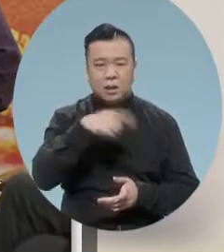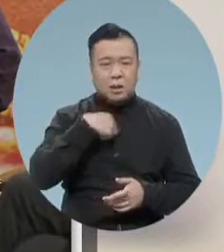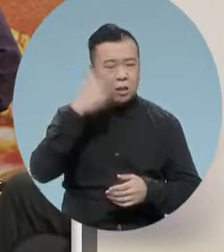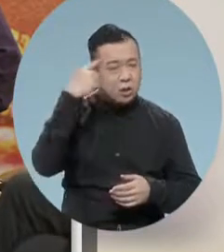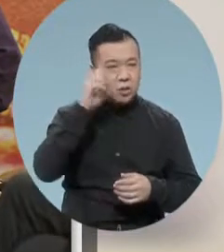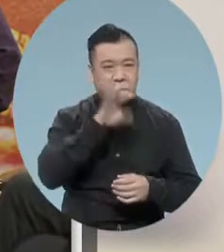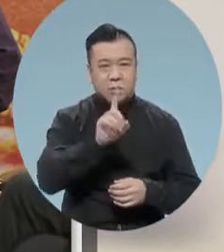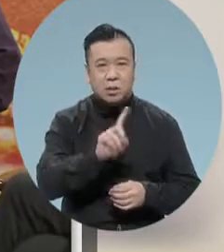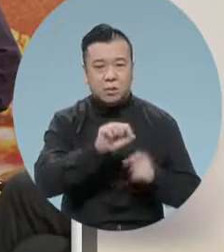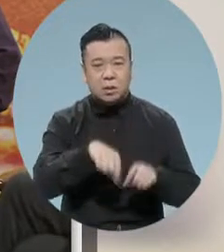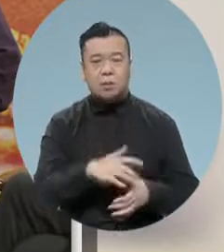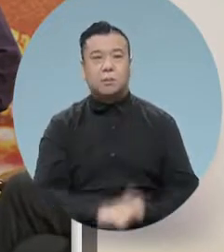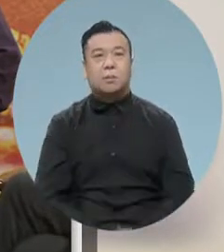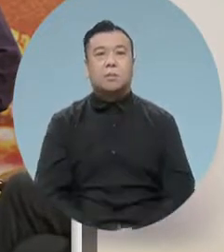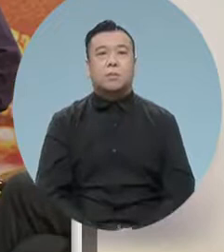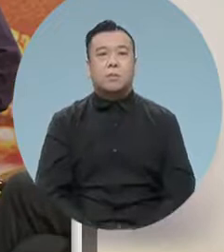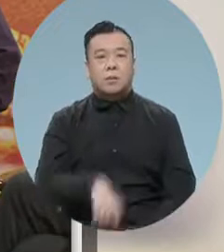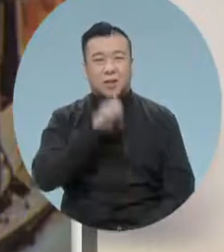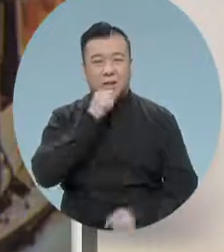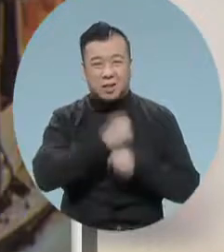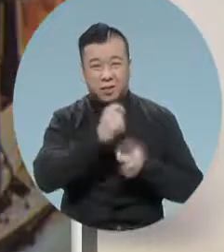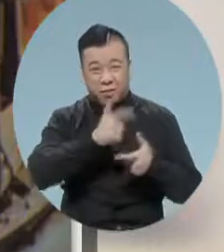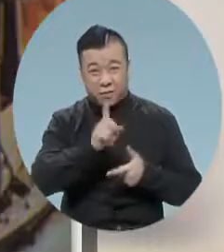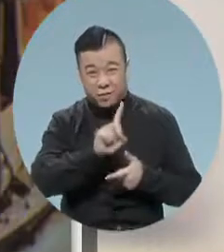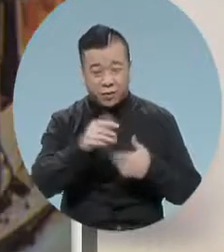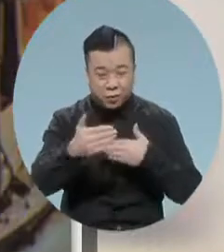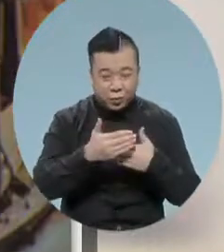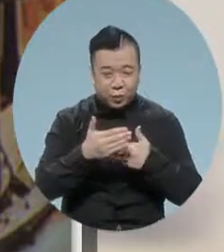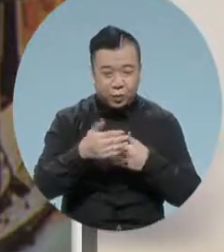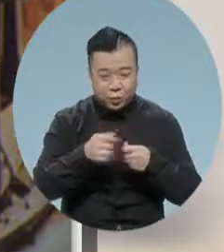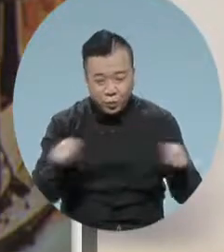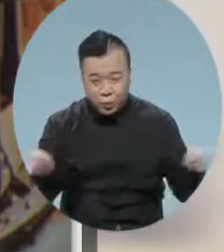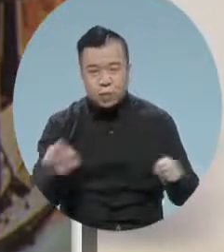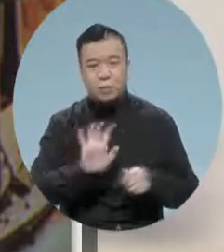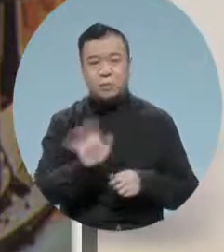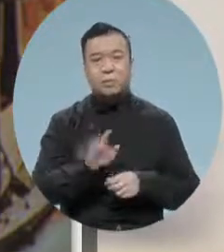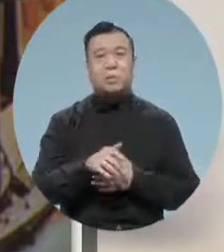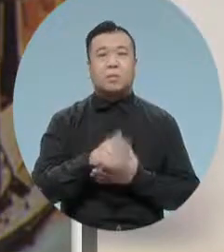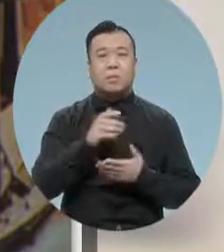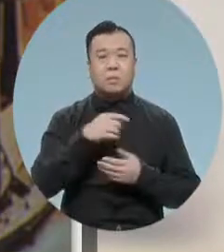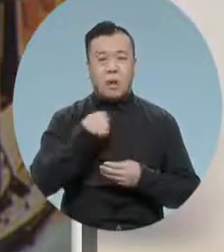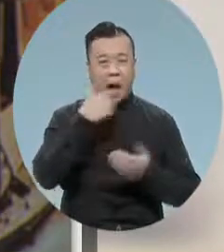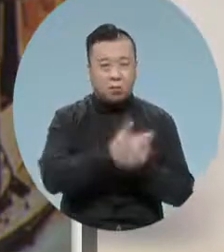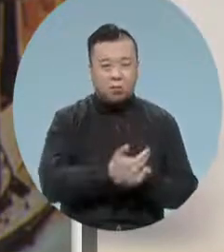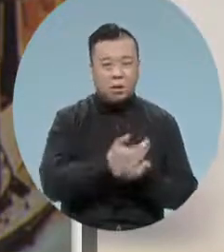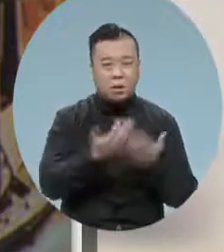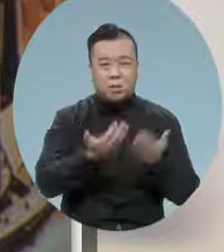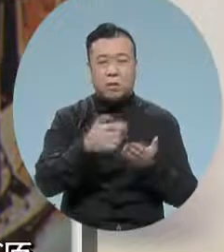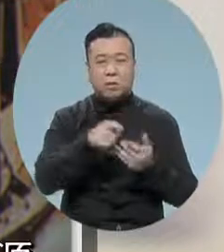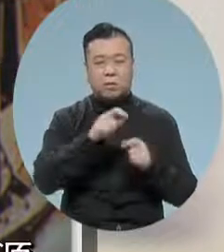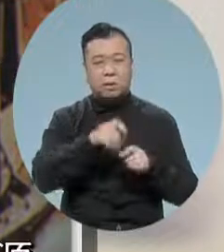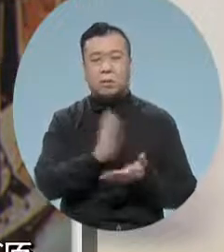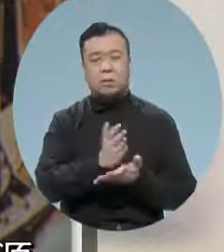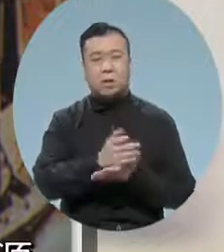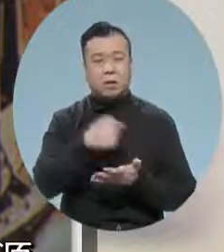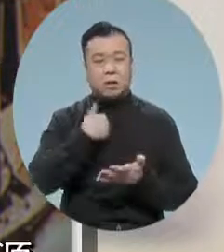帶出咩問題咧？就唔係淨係話點樣有咩措施，有咩短期、中期措施去補足呢個外佣或者係禁制外佣跳工問題，